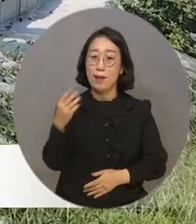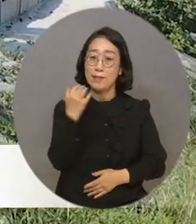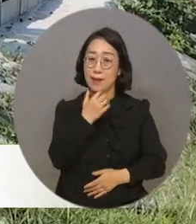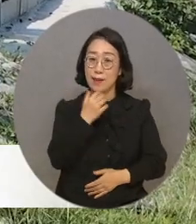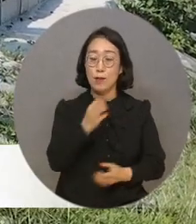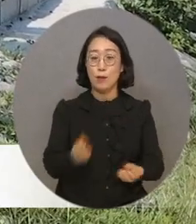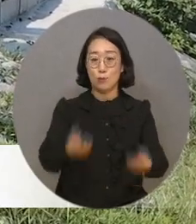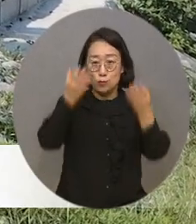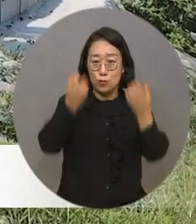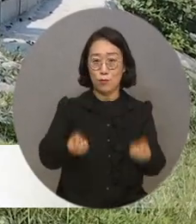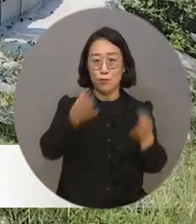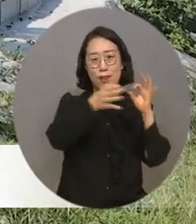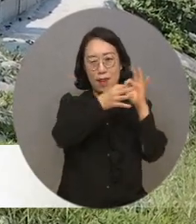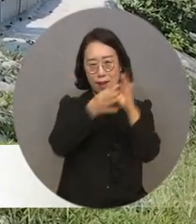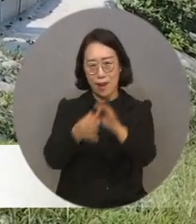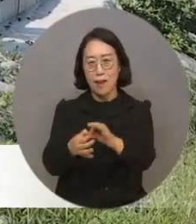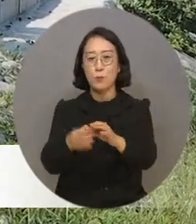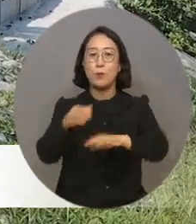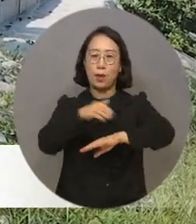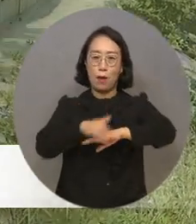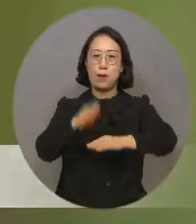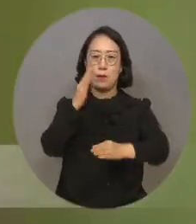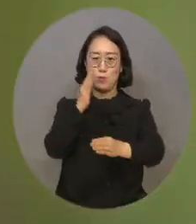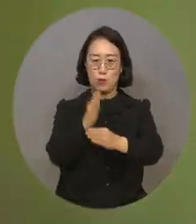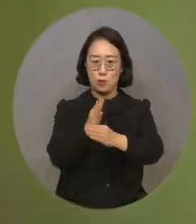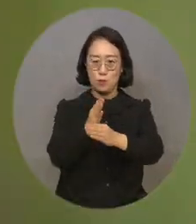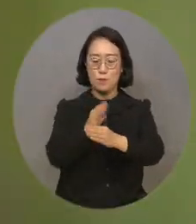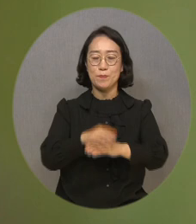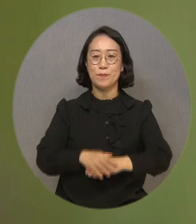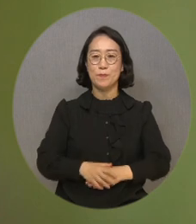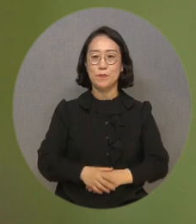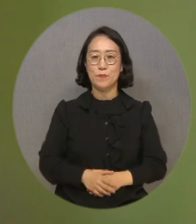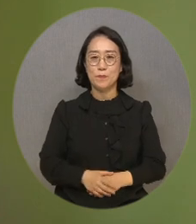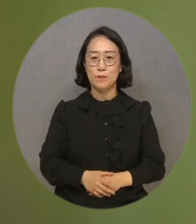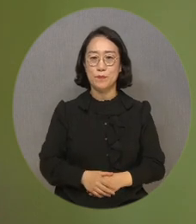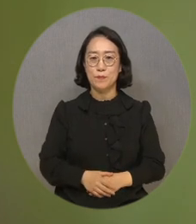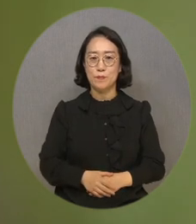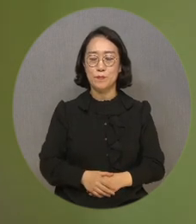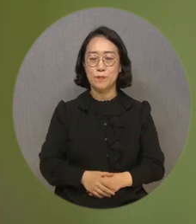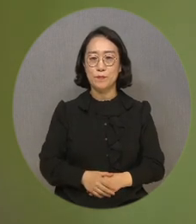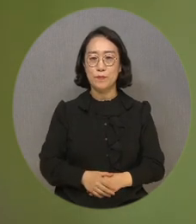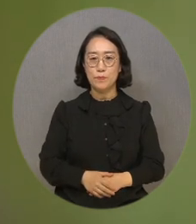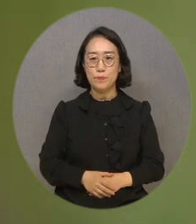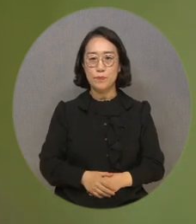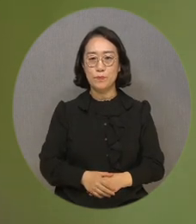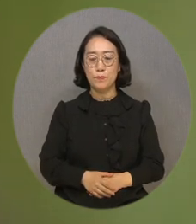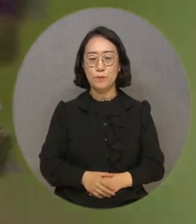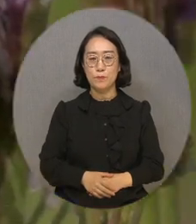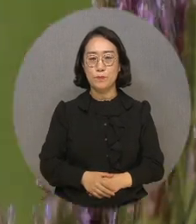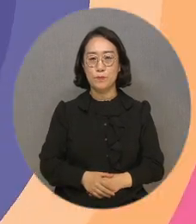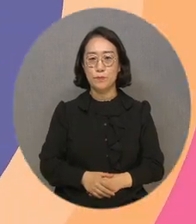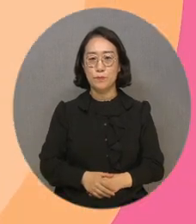예정이라 눈길을 끌고 있습니다. 복지TV 뉴스 김정현입니다.